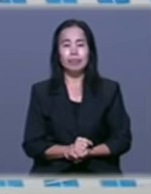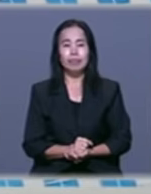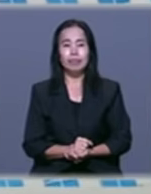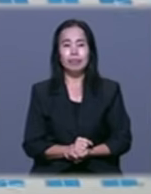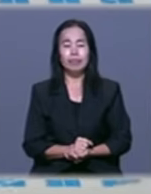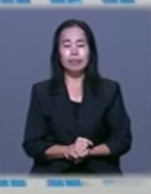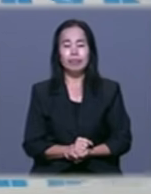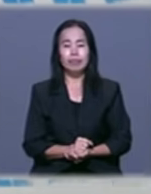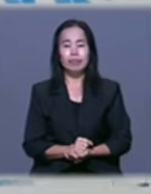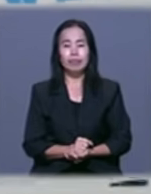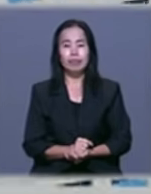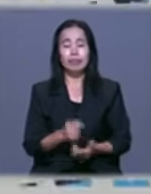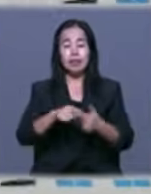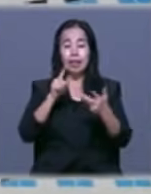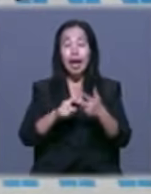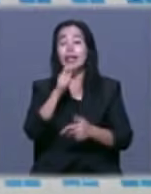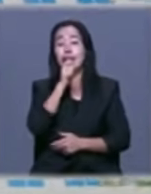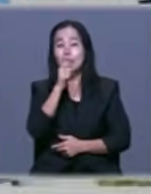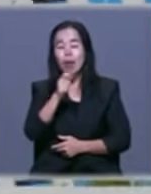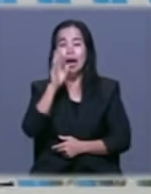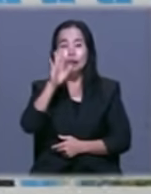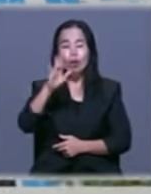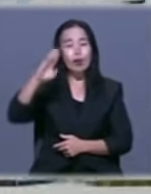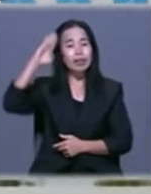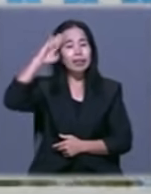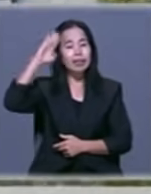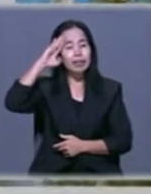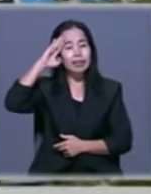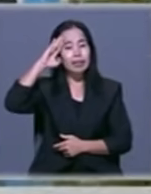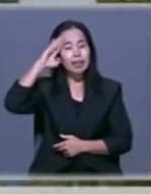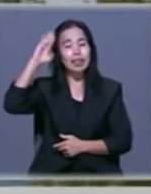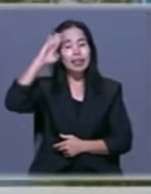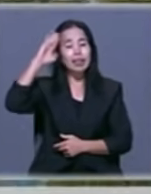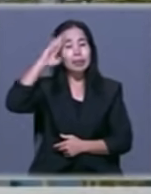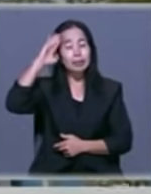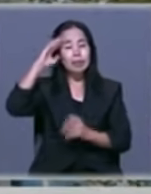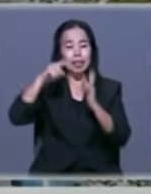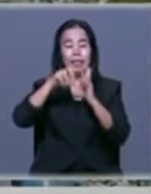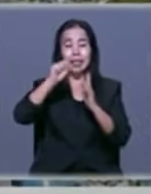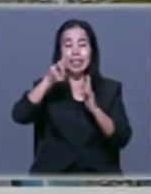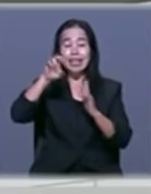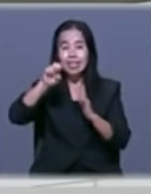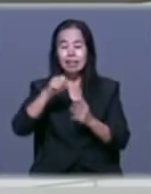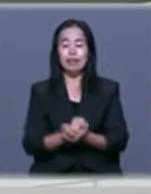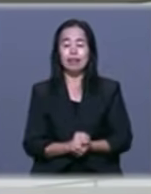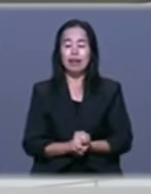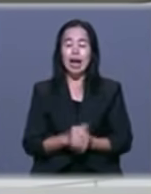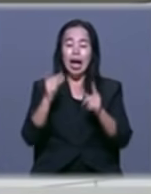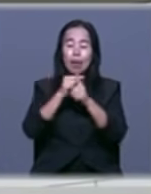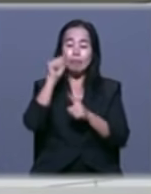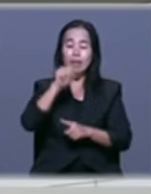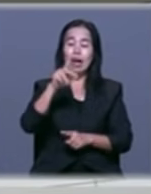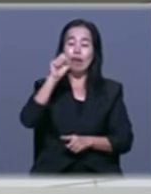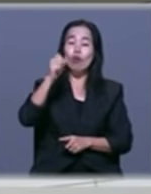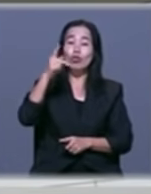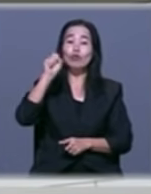ภาษณ์ของคุณเสรีเตมียเวท เสรีพิสุทธิ์เตมียเวท คุณเสรีพิสุทธิ์เตมียเวทใช่ไหมคำสั่งคสช.ออกมาปิดกั้นพรร